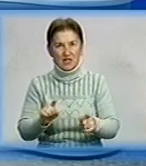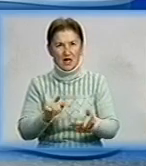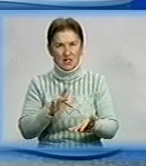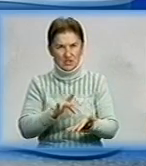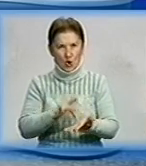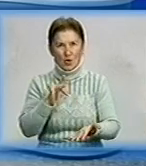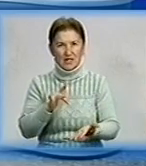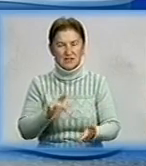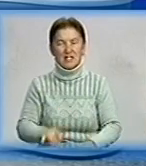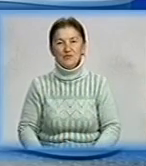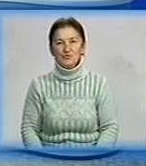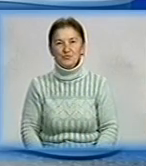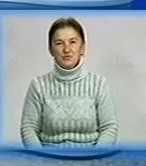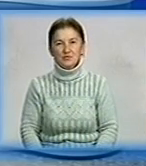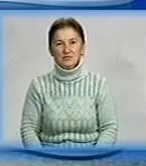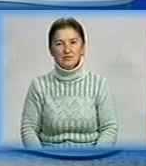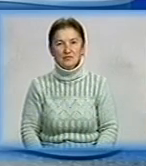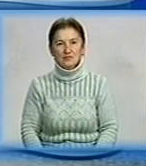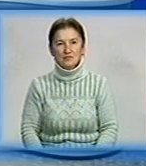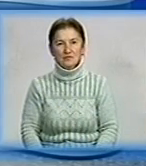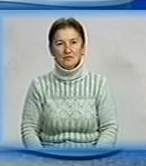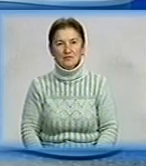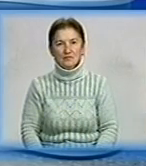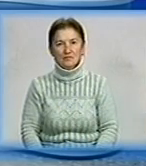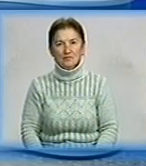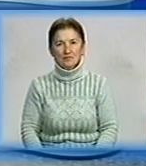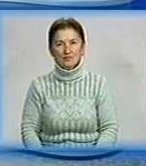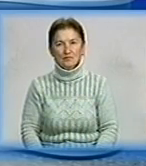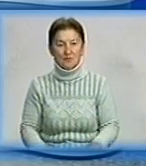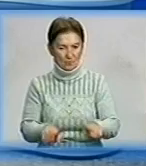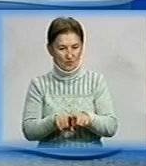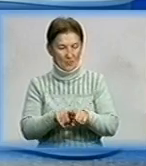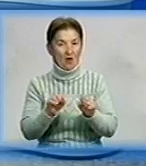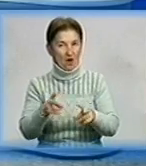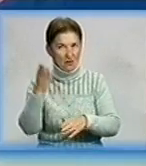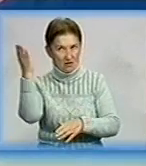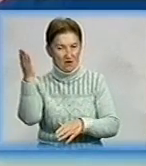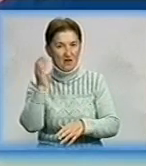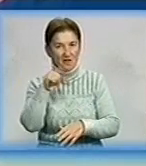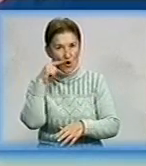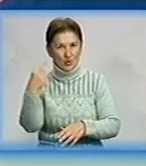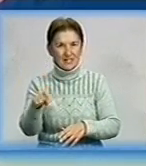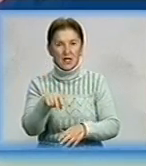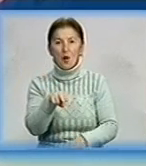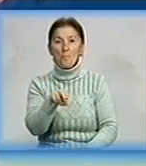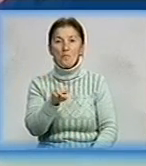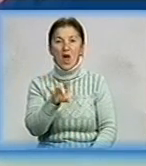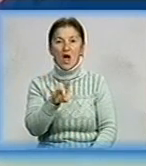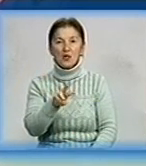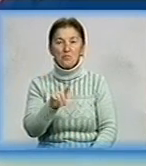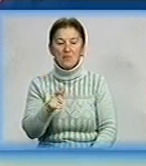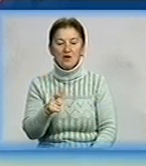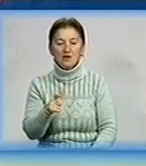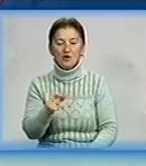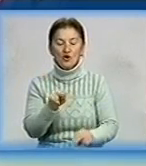Москва is creative capital. Або Пермь, або та ж сама Пермь. And Perm and